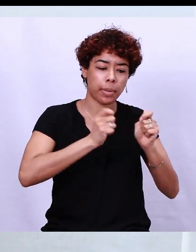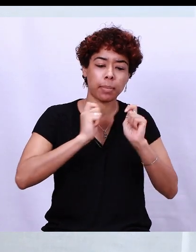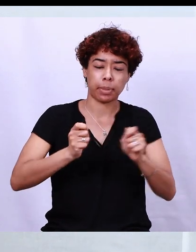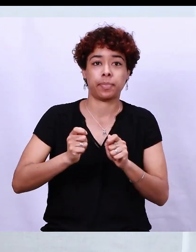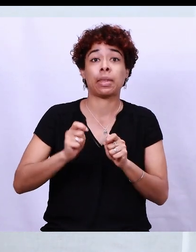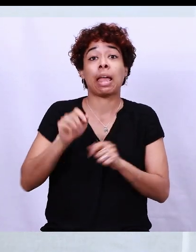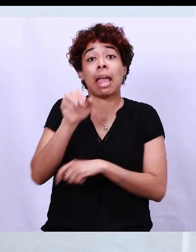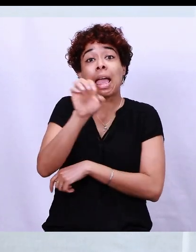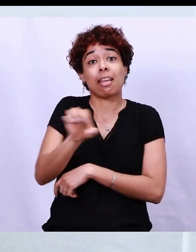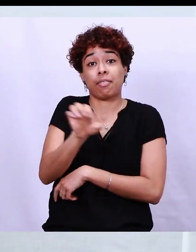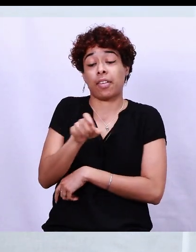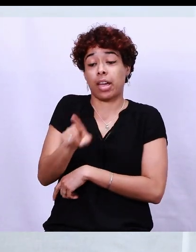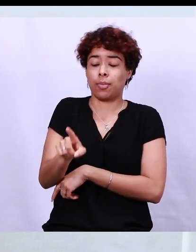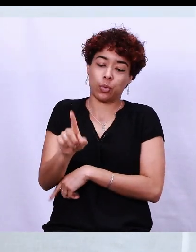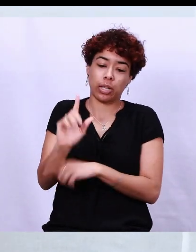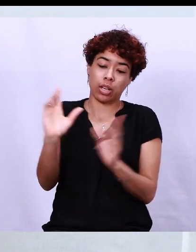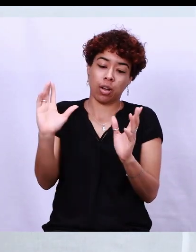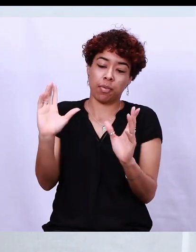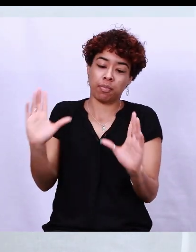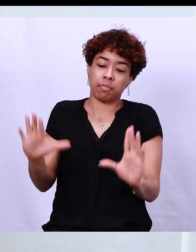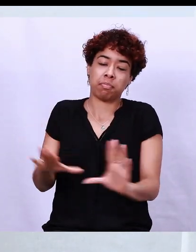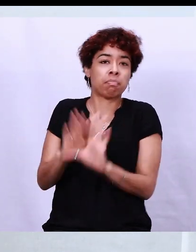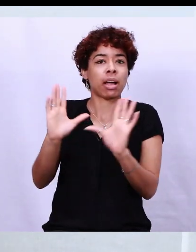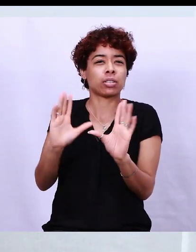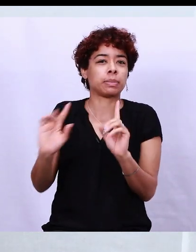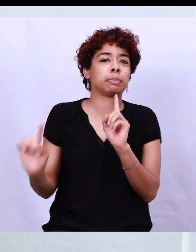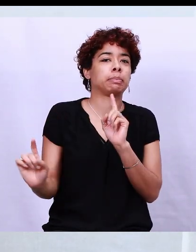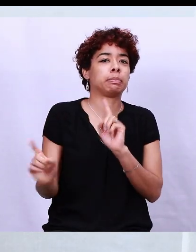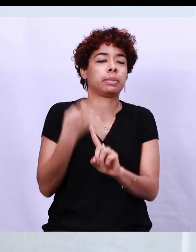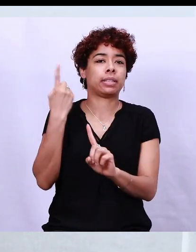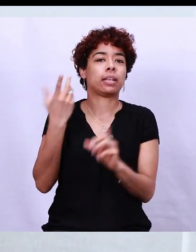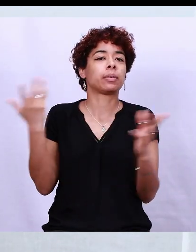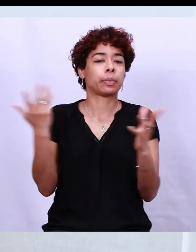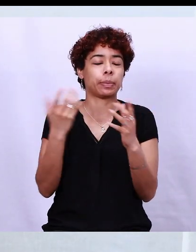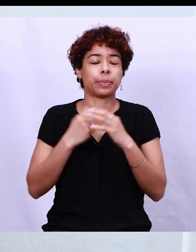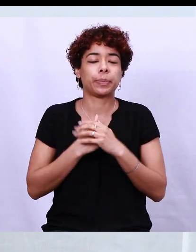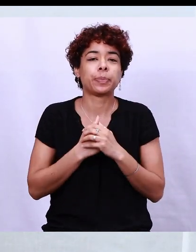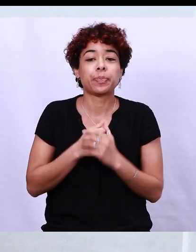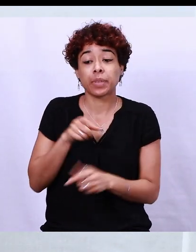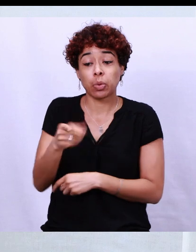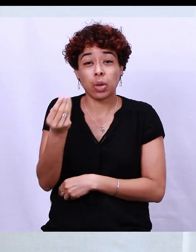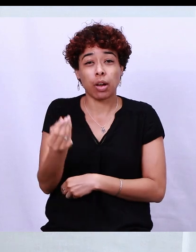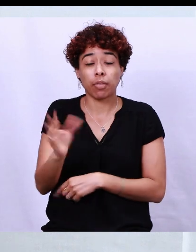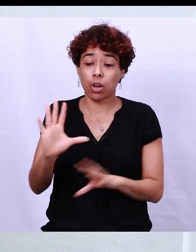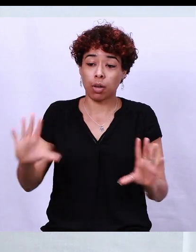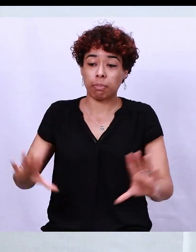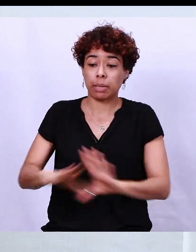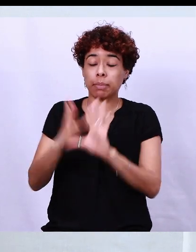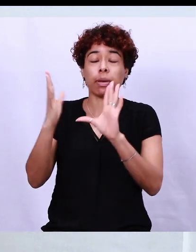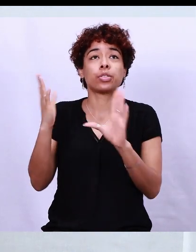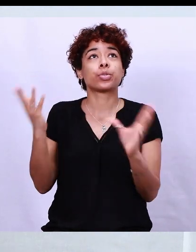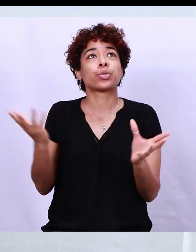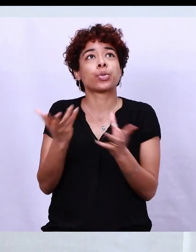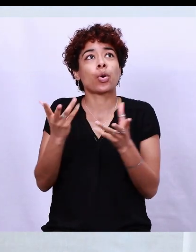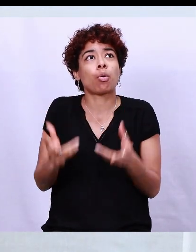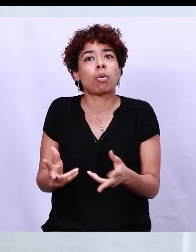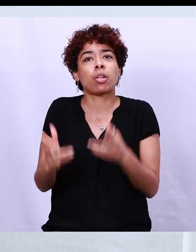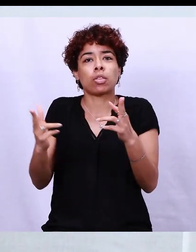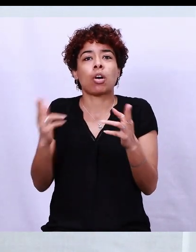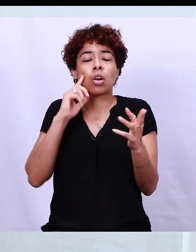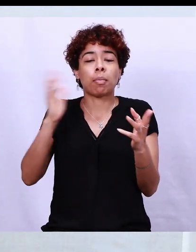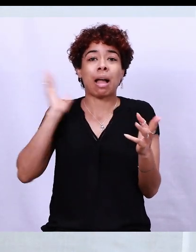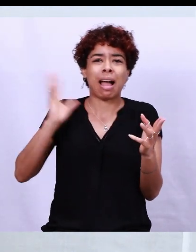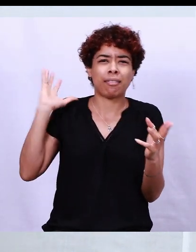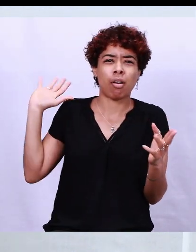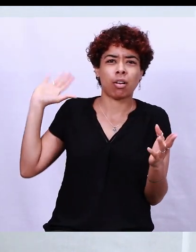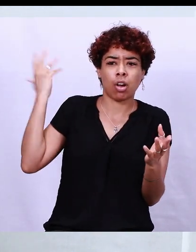Éphraïm va représenter quelque chose de particulier dans sa vie. C'est l'enfant qui représente en fait ce temps comme une page qui se